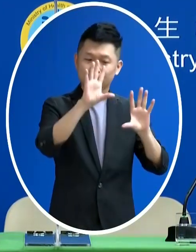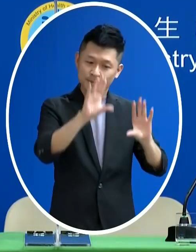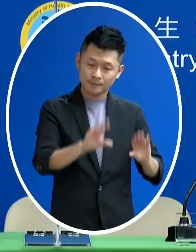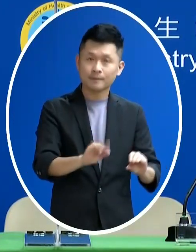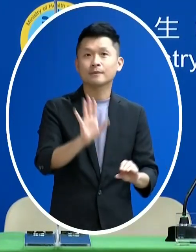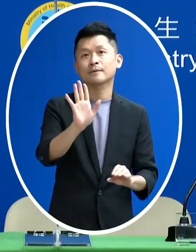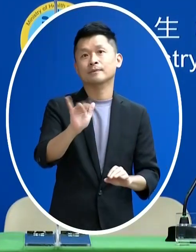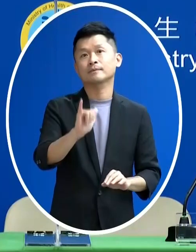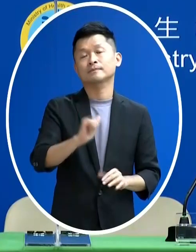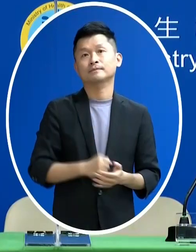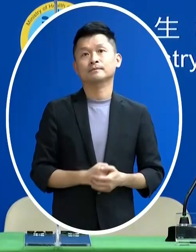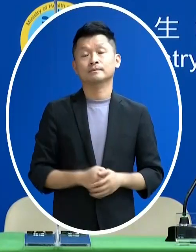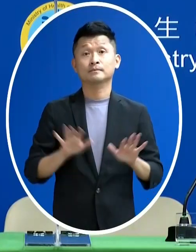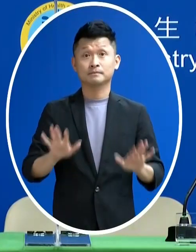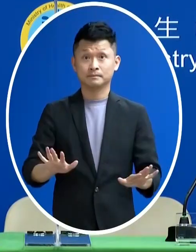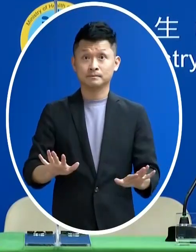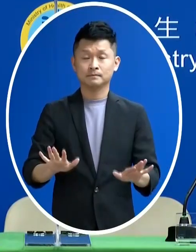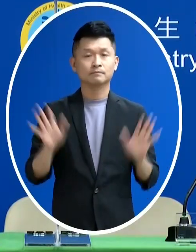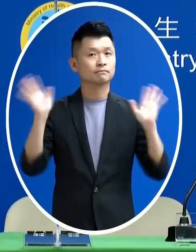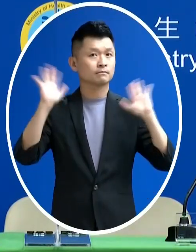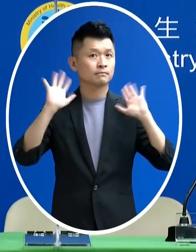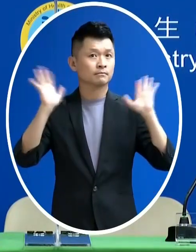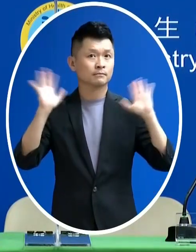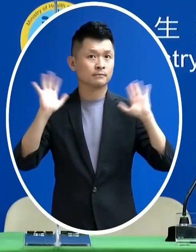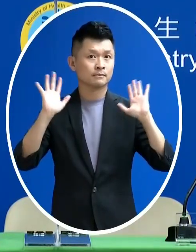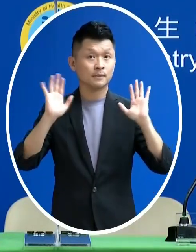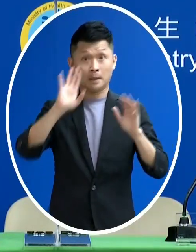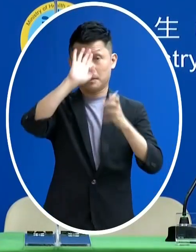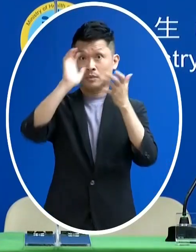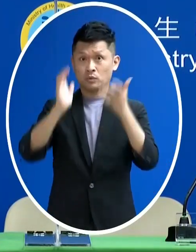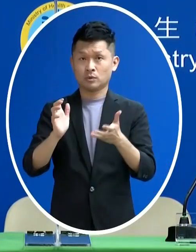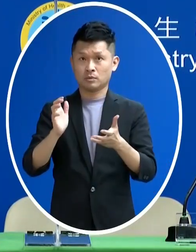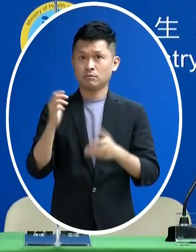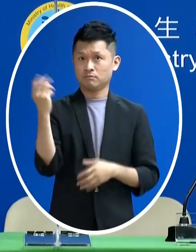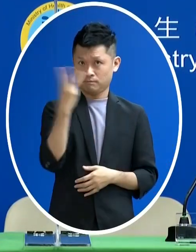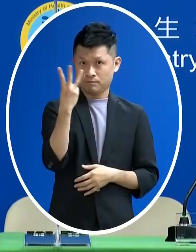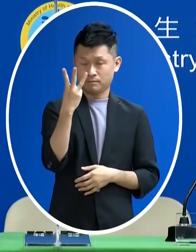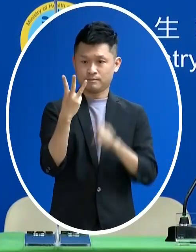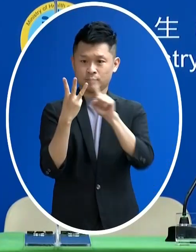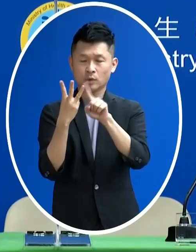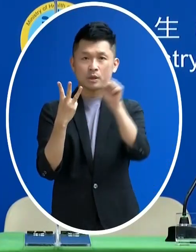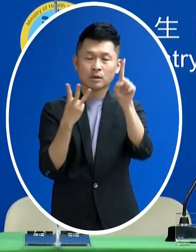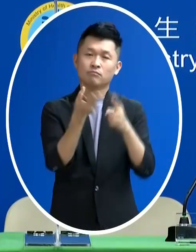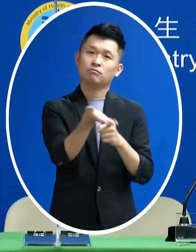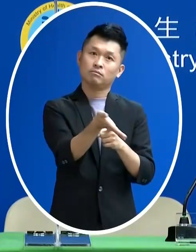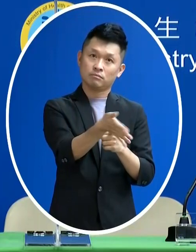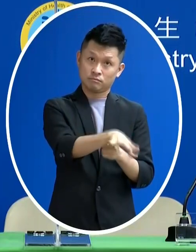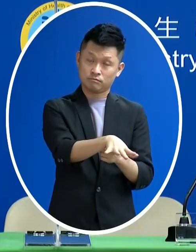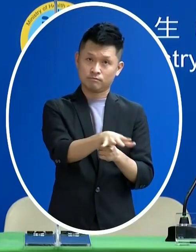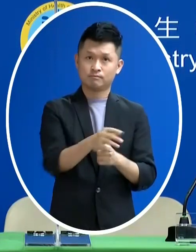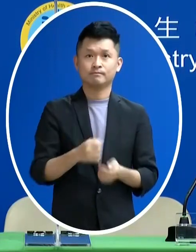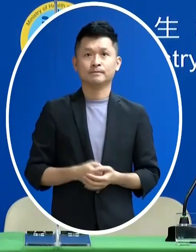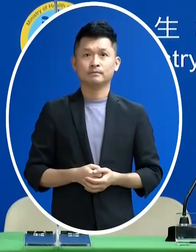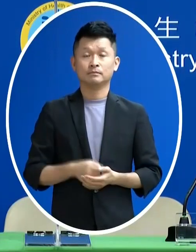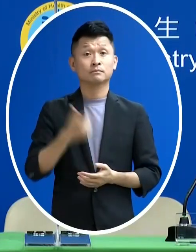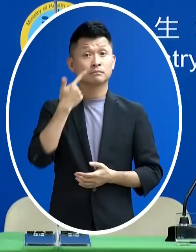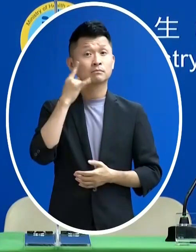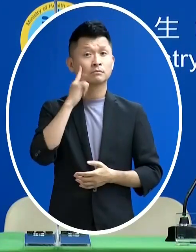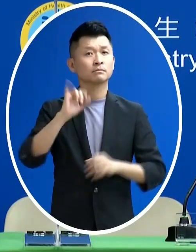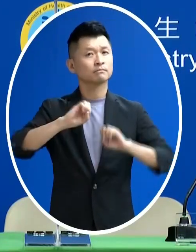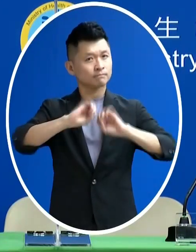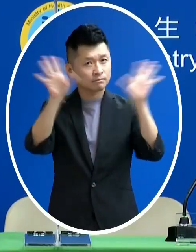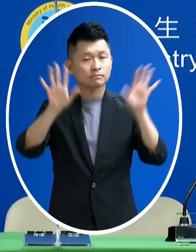了，所以今天有3例的这个小朋友的重症的个案，其中有1例是死亡。我们还是呼吁家长，目